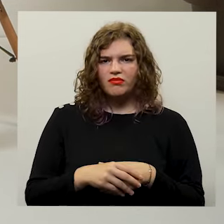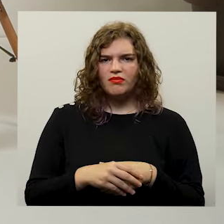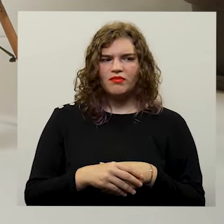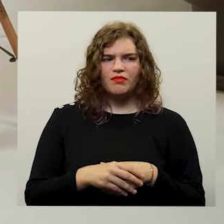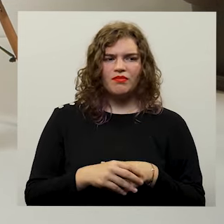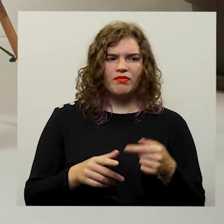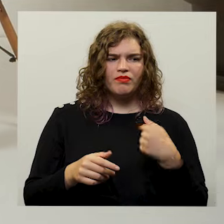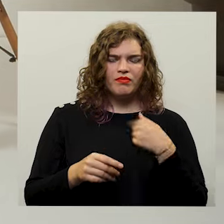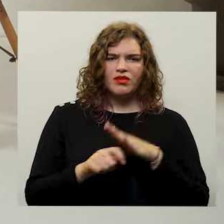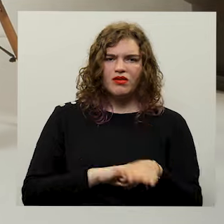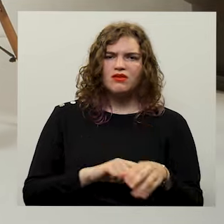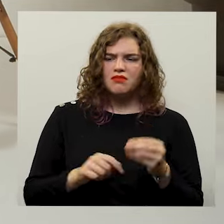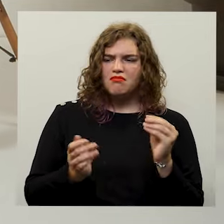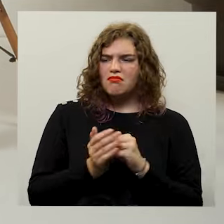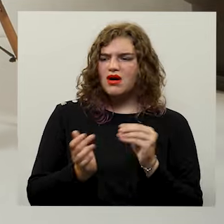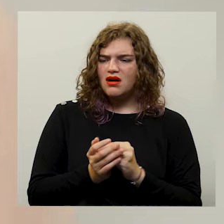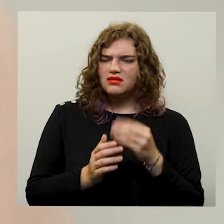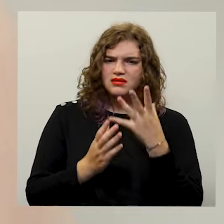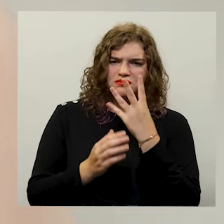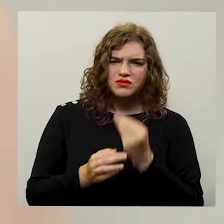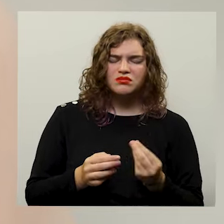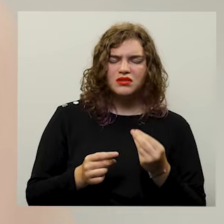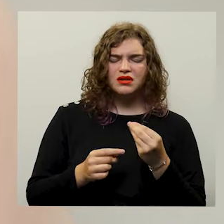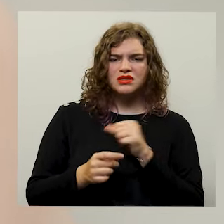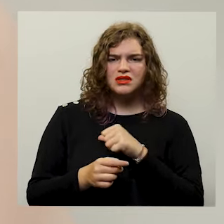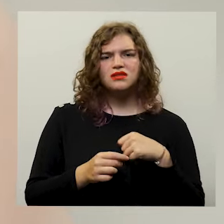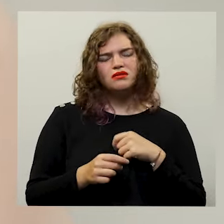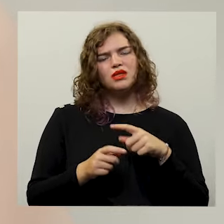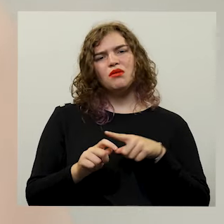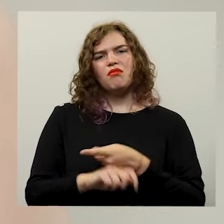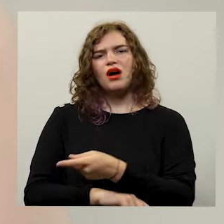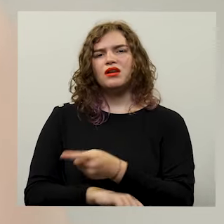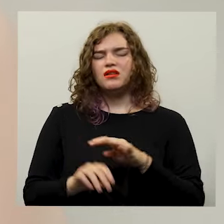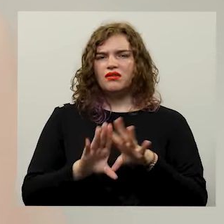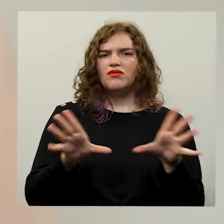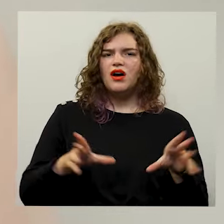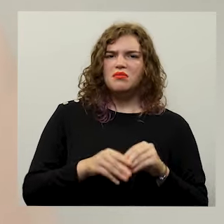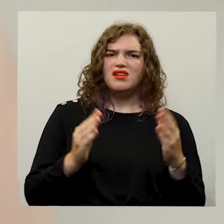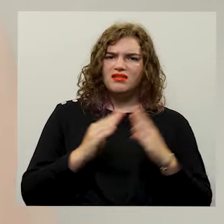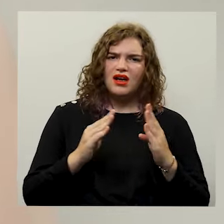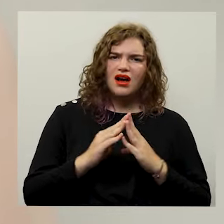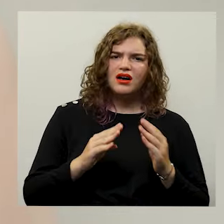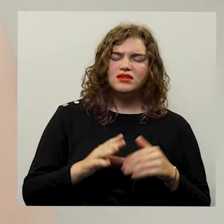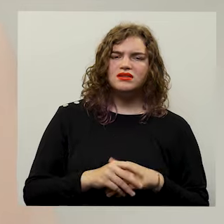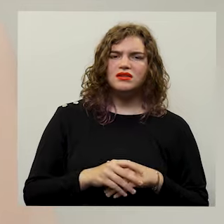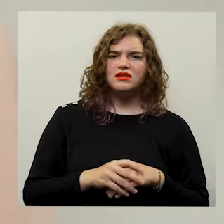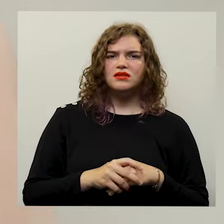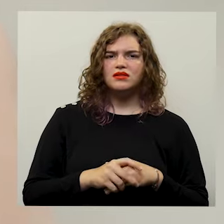deveneam tot mai tristă, tot mai singură, departe de familie, de casă.